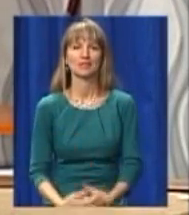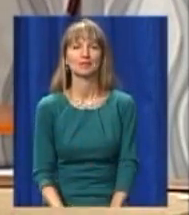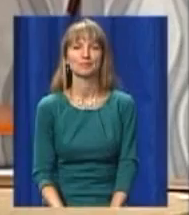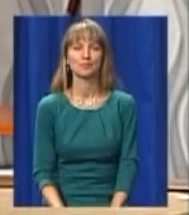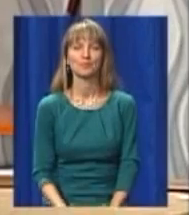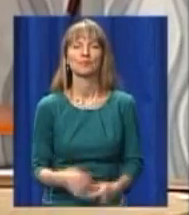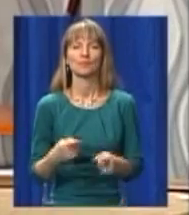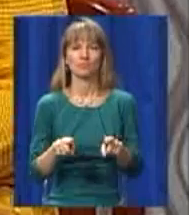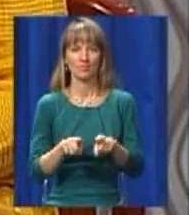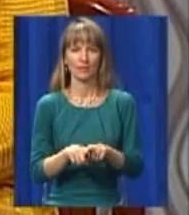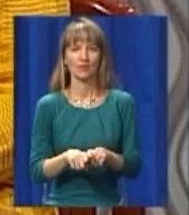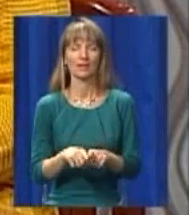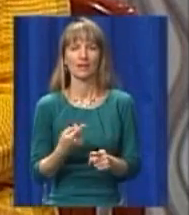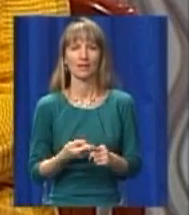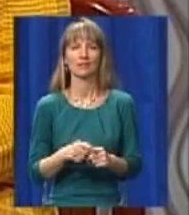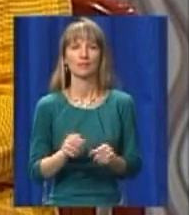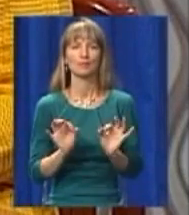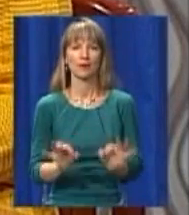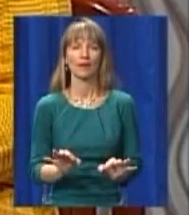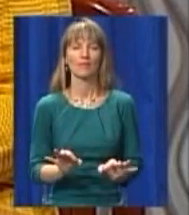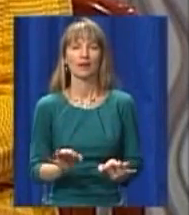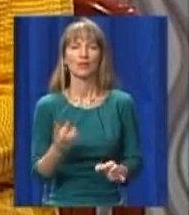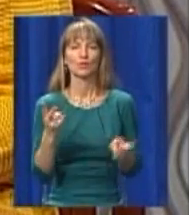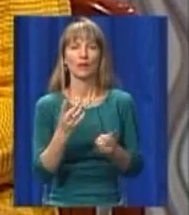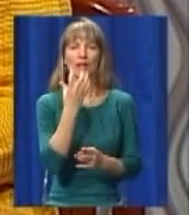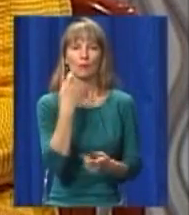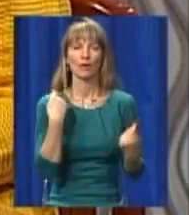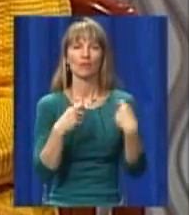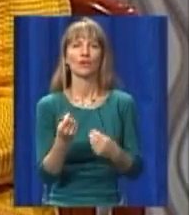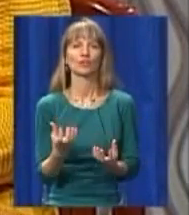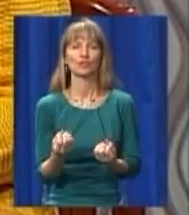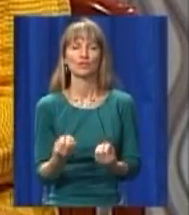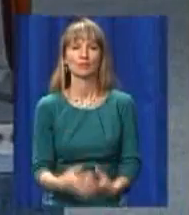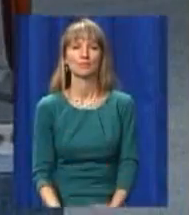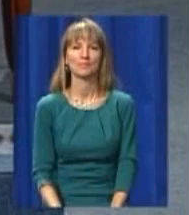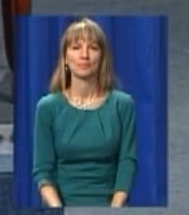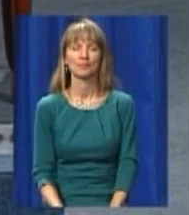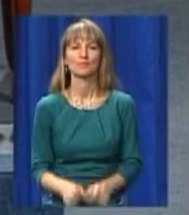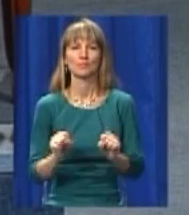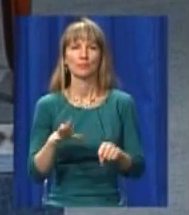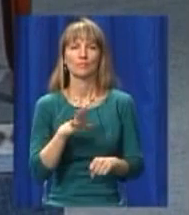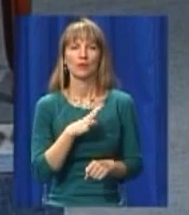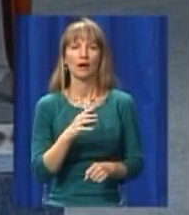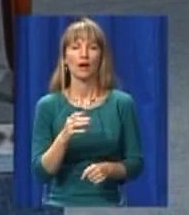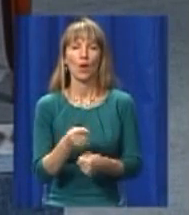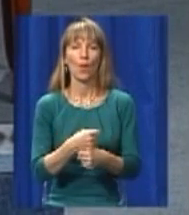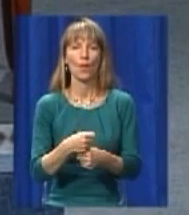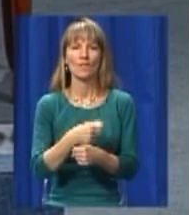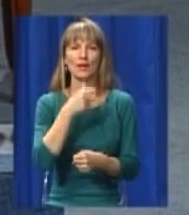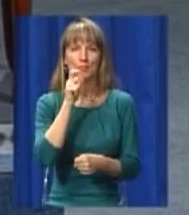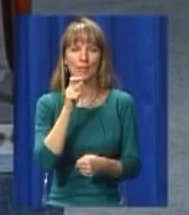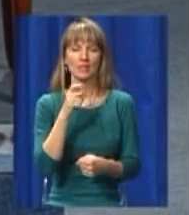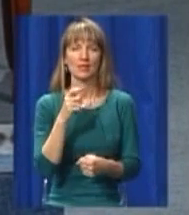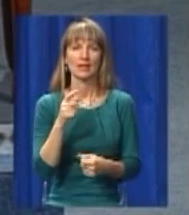Ну, це також, так. Це я з тобою погоджуюсь також, тепло одягатися ще. Можливо, там собою каву брати, там, я не